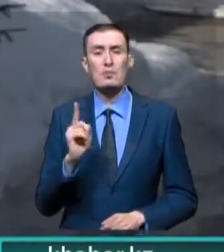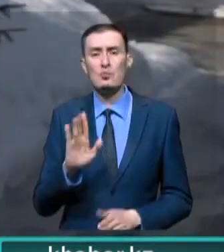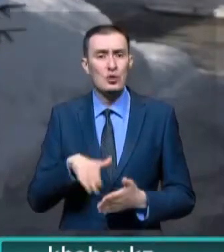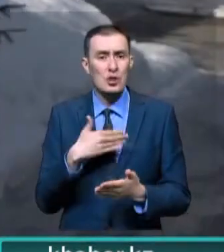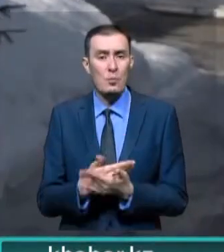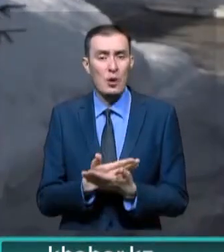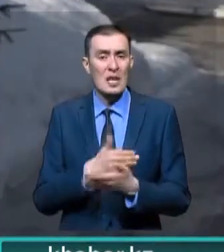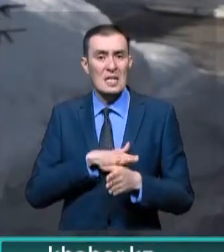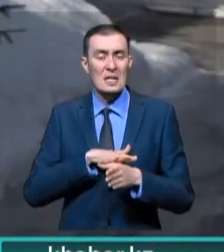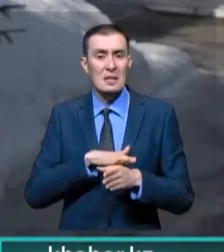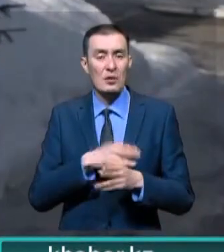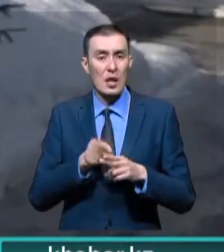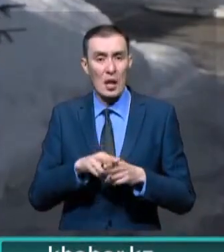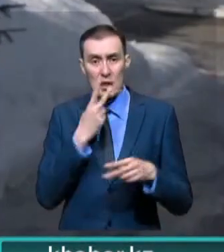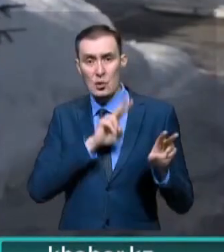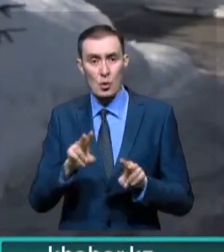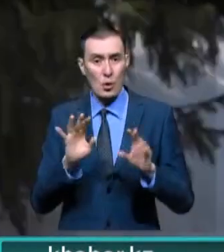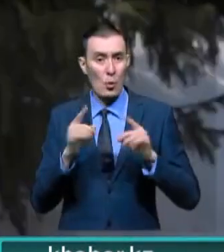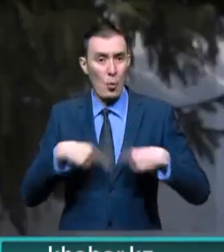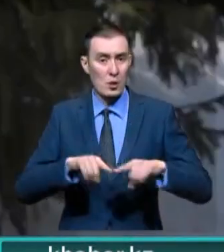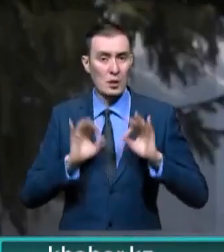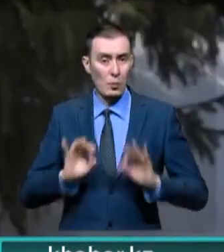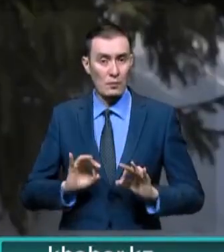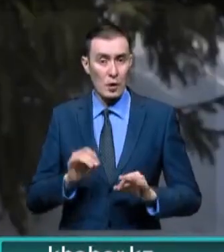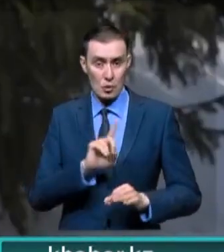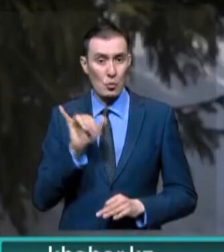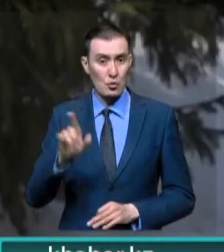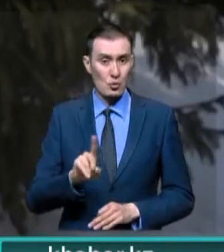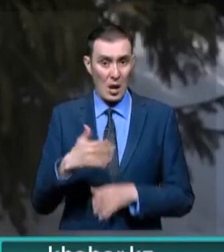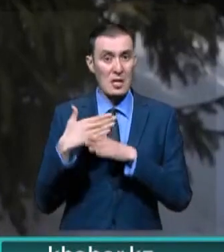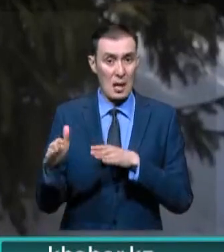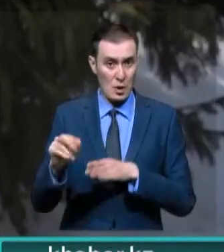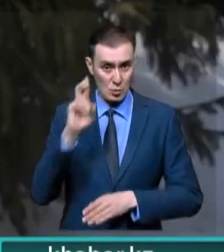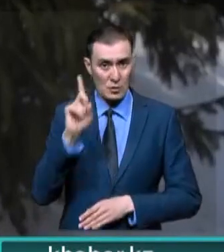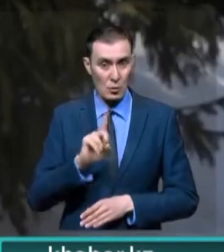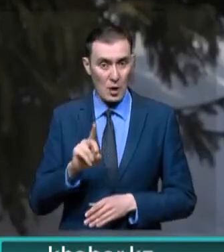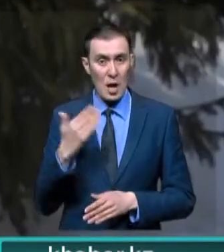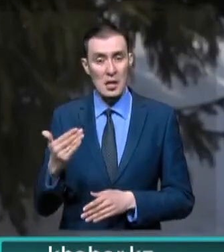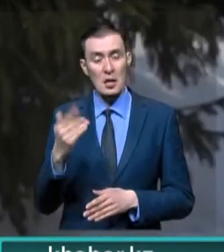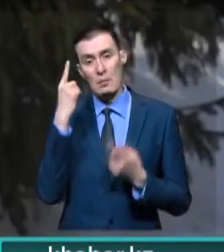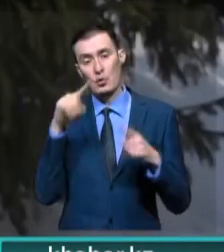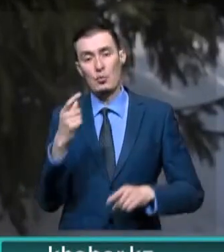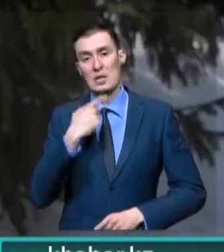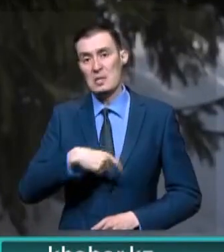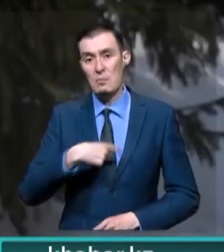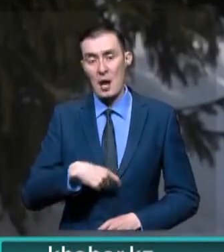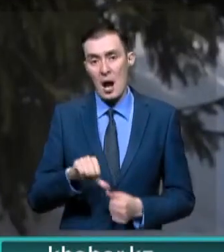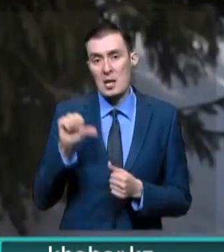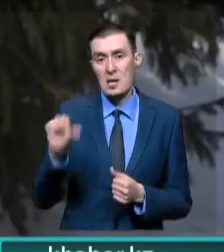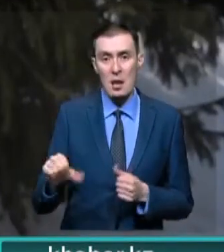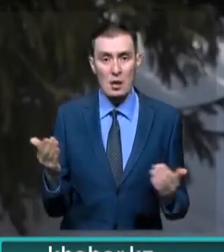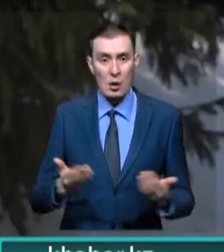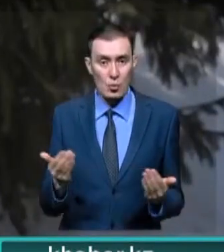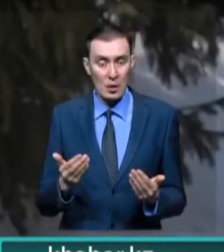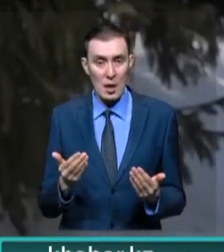пор не сделали оценки надзорные органы этому всему? Значит, получается, у них отдельное государство. Они взяли, придумали себе отдельную